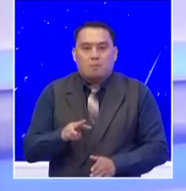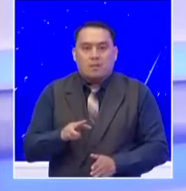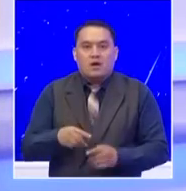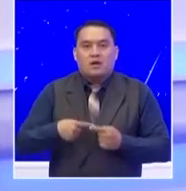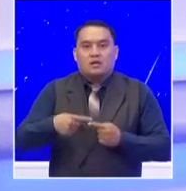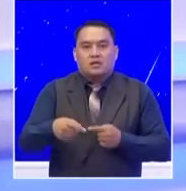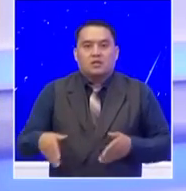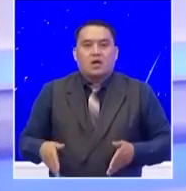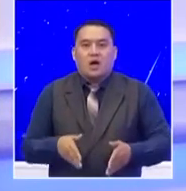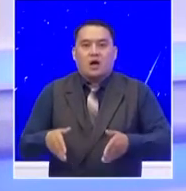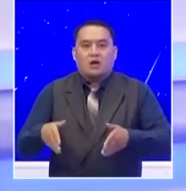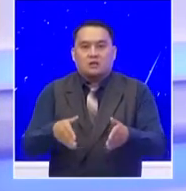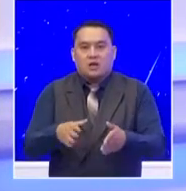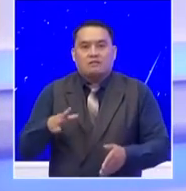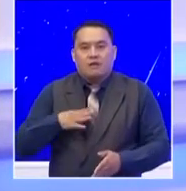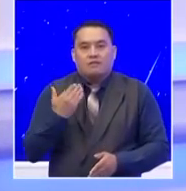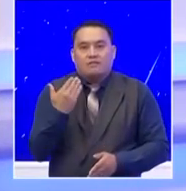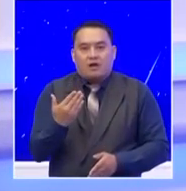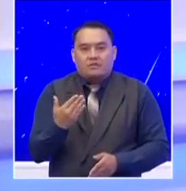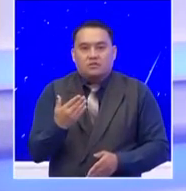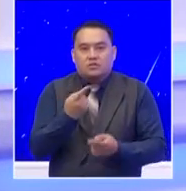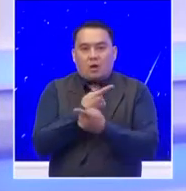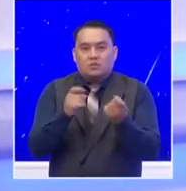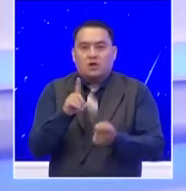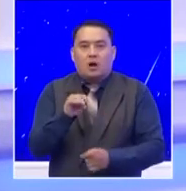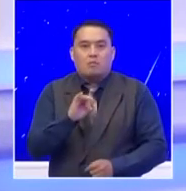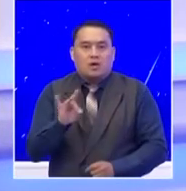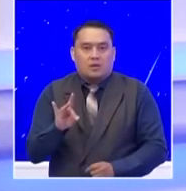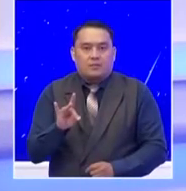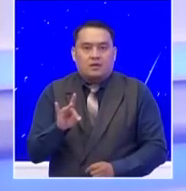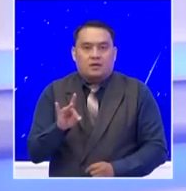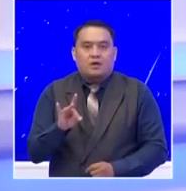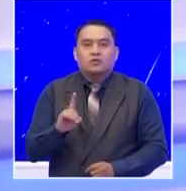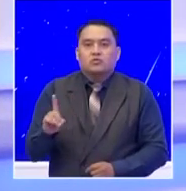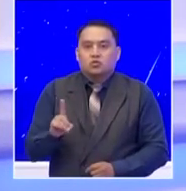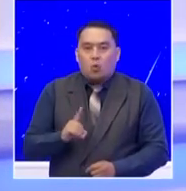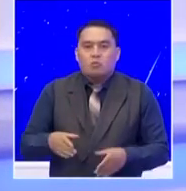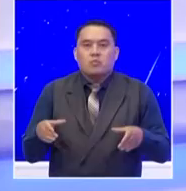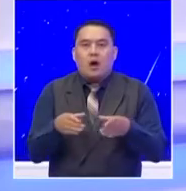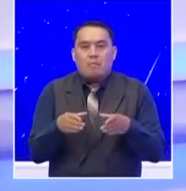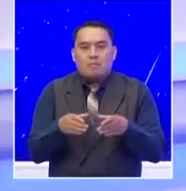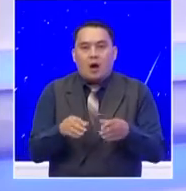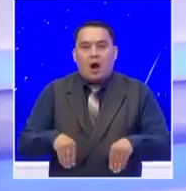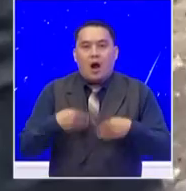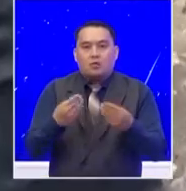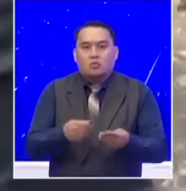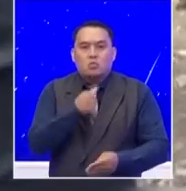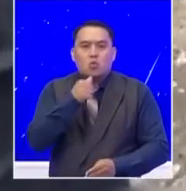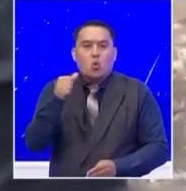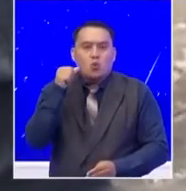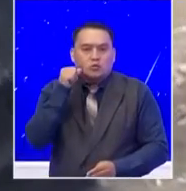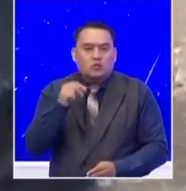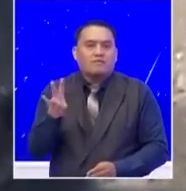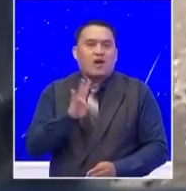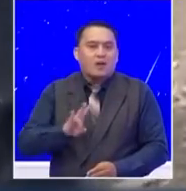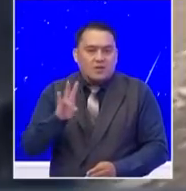участке трассы возле села Заградовка, сообщает Хабар-24. Отметим, подрядчики должны были сдать ее еще в ноябре